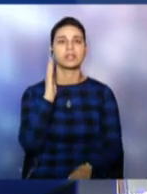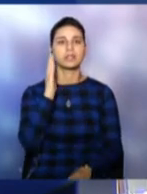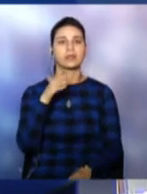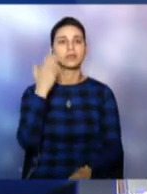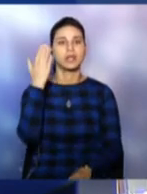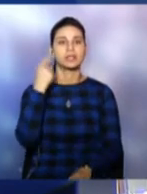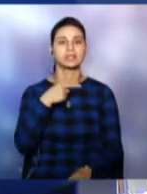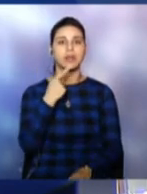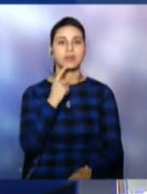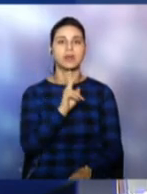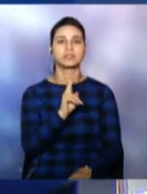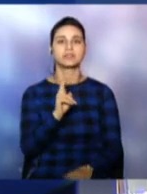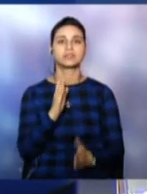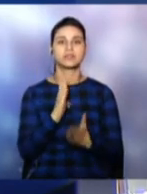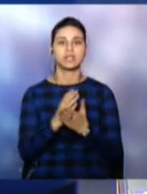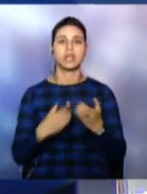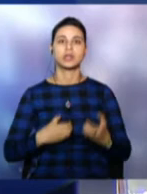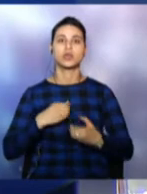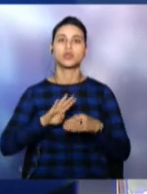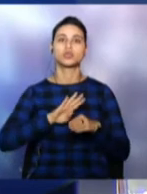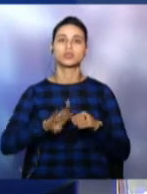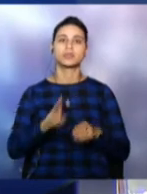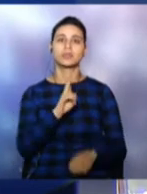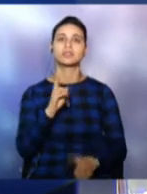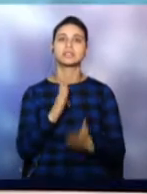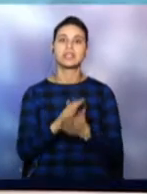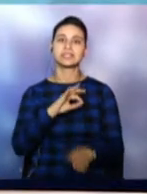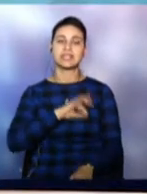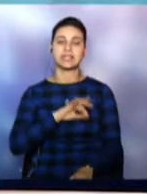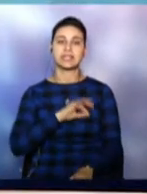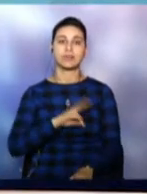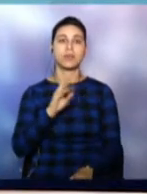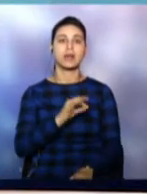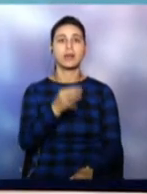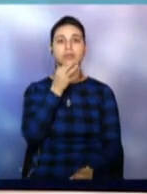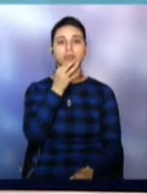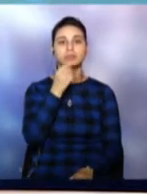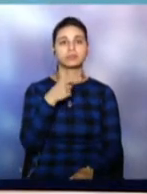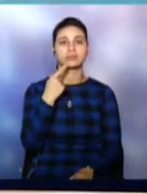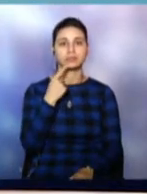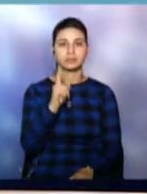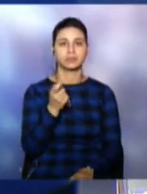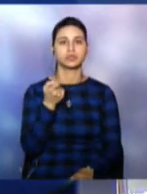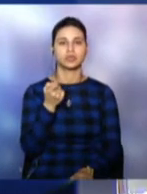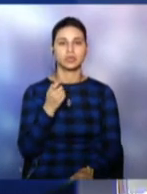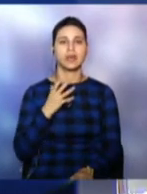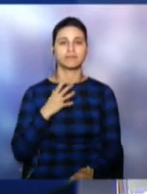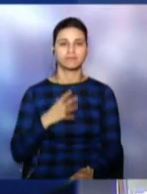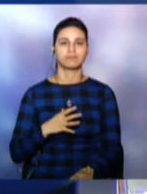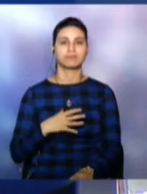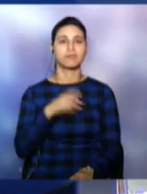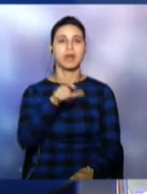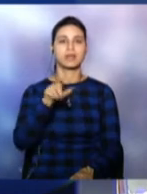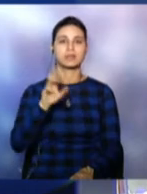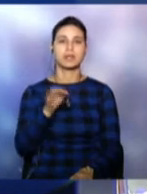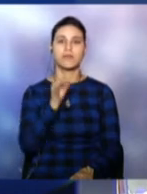საუბარს, ვისთვის არის უსაფრთხო, ვისთვის არის სასარგებლო, მაგრამ ვიდრე ამაზე ვისაუბრებთ, ცოტა ამოვასუნთქოთ მაყურებელი